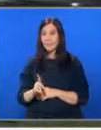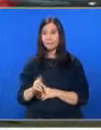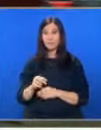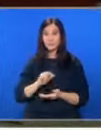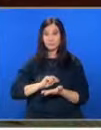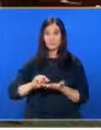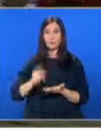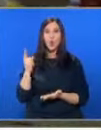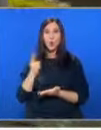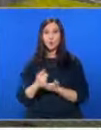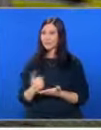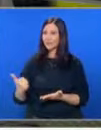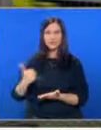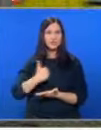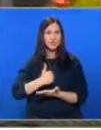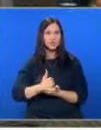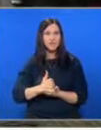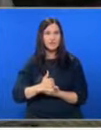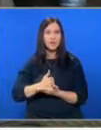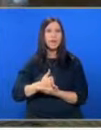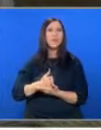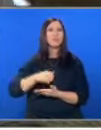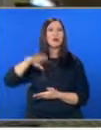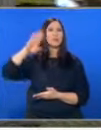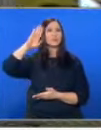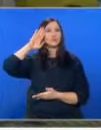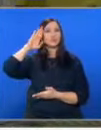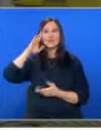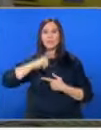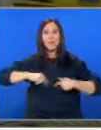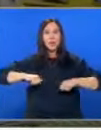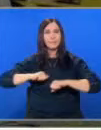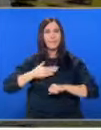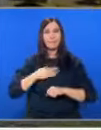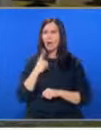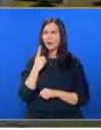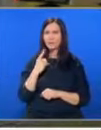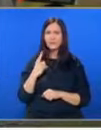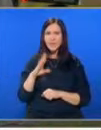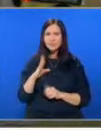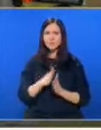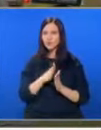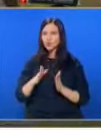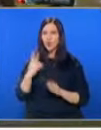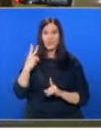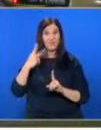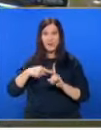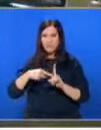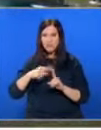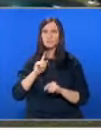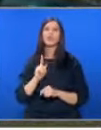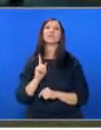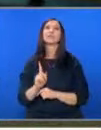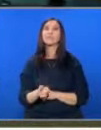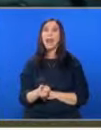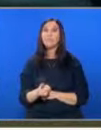издаде указ за назначаване на служебен кабинет. Има единствено срок от 2 месеца, в които